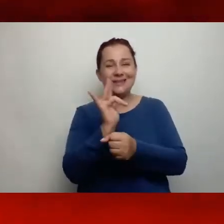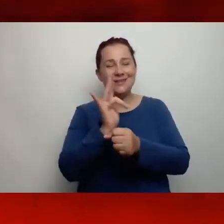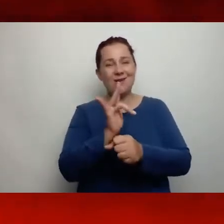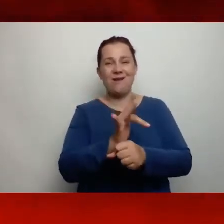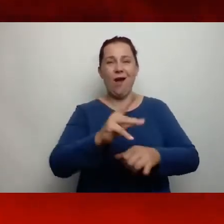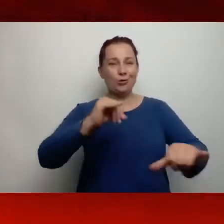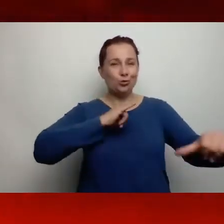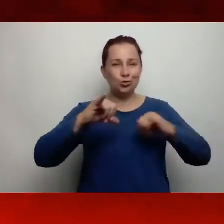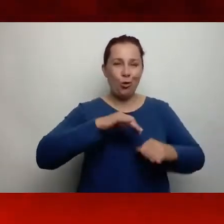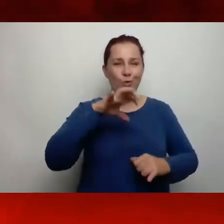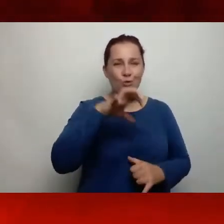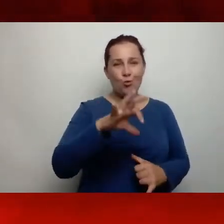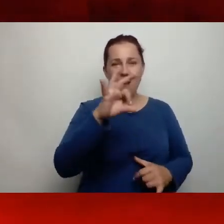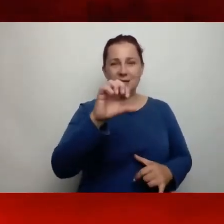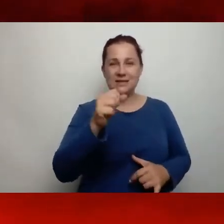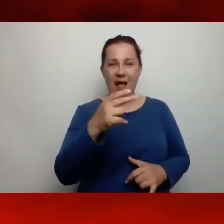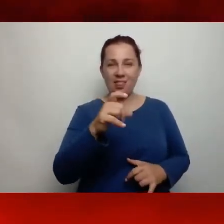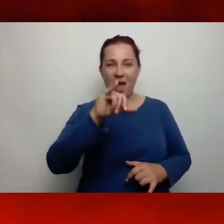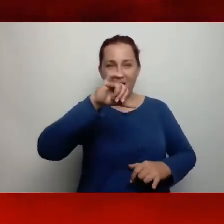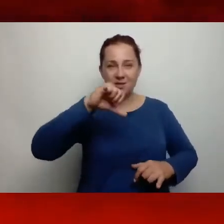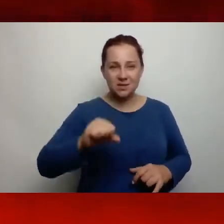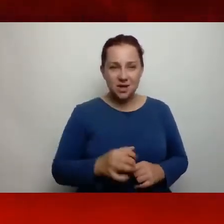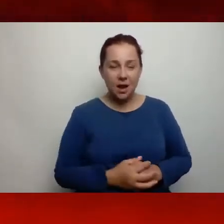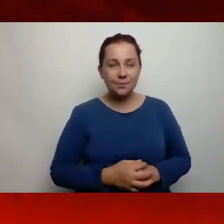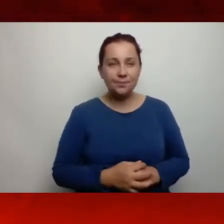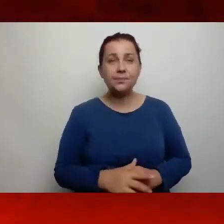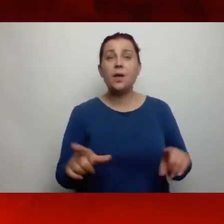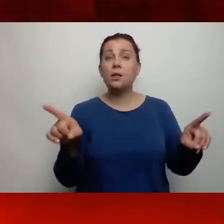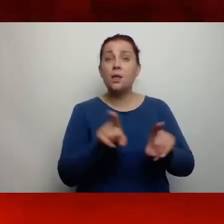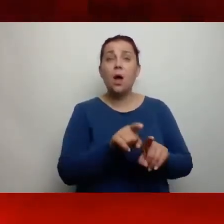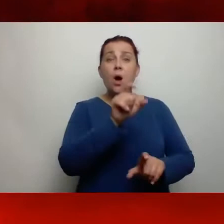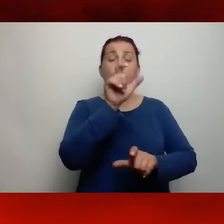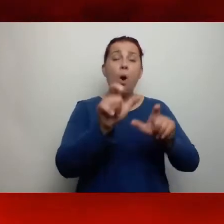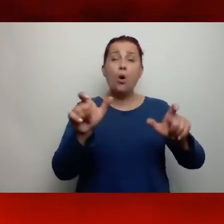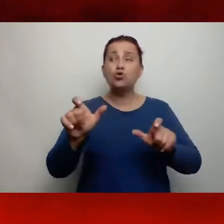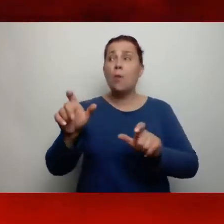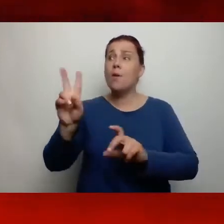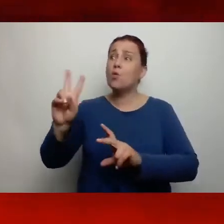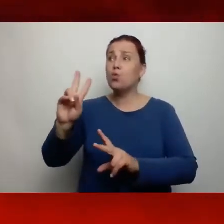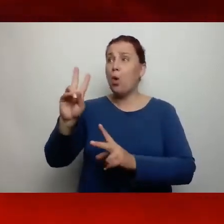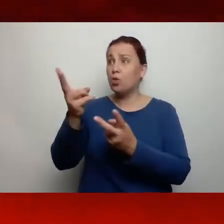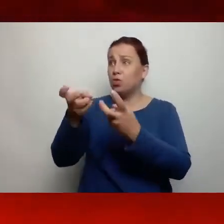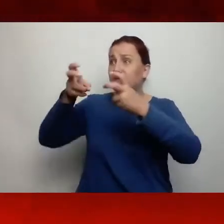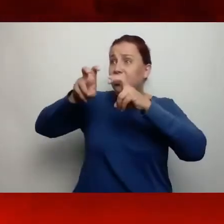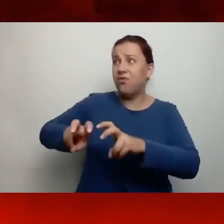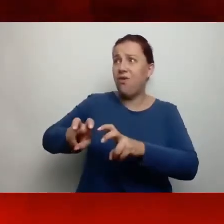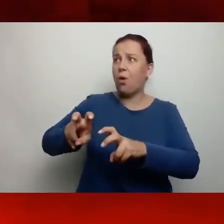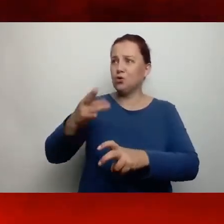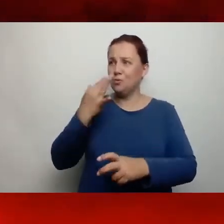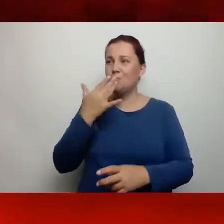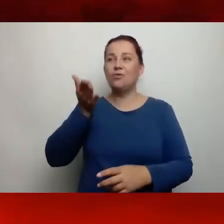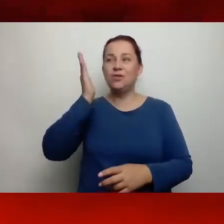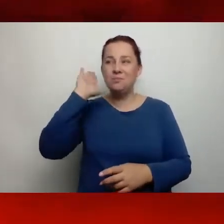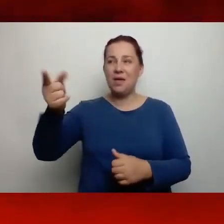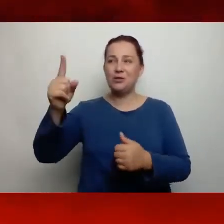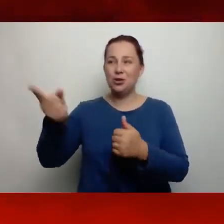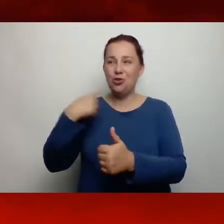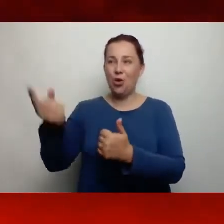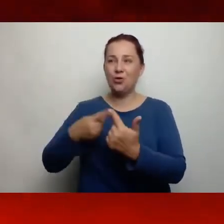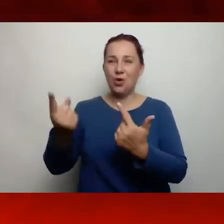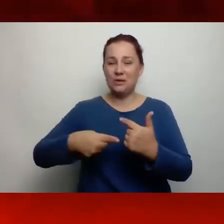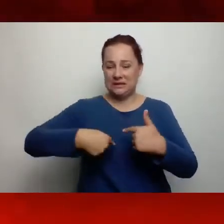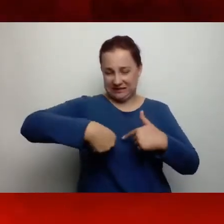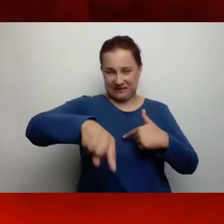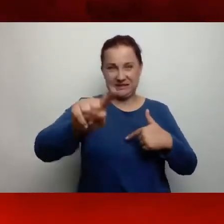obóz sanacyjny. Twórcy są pewnego rodzaju wieszczami, którzy wróżą upadek państwa polskiego.